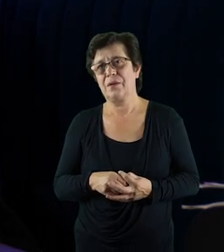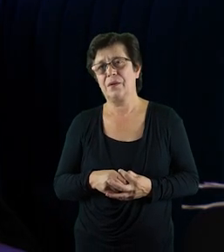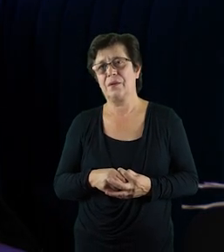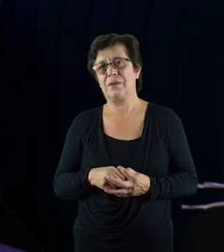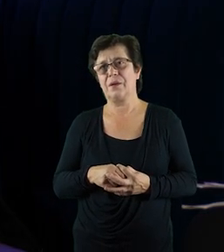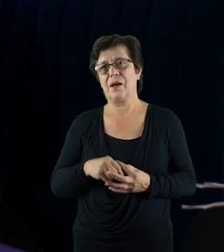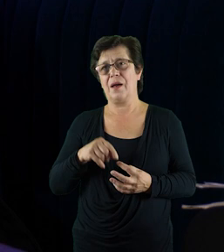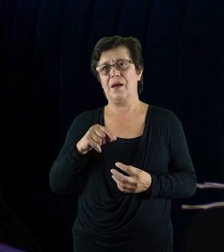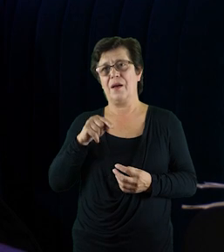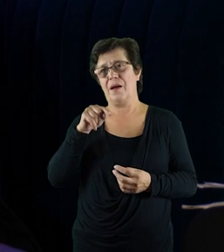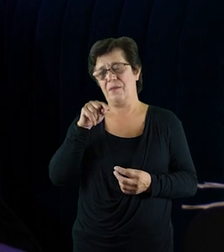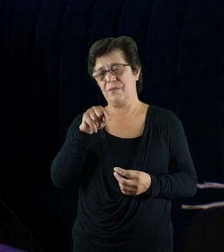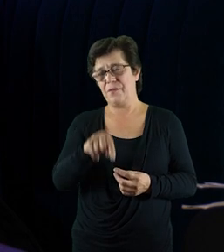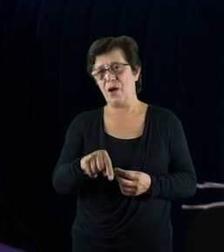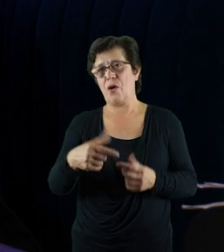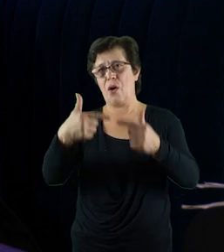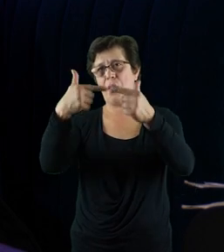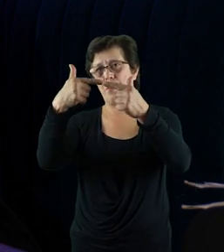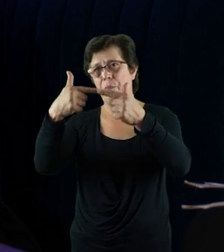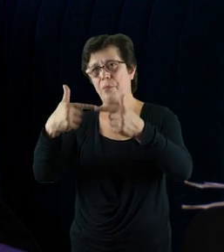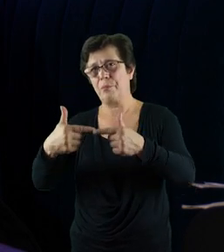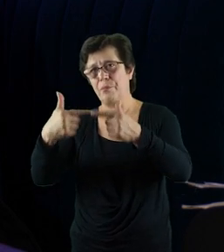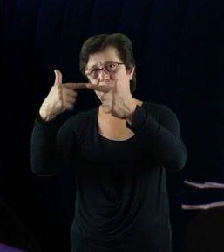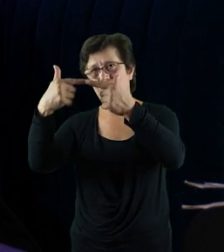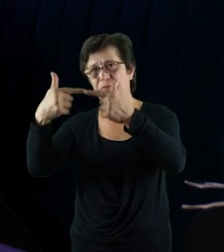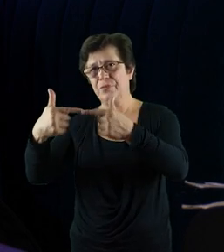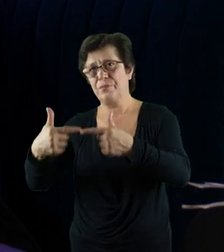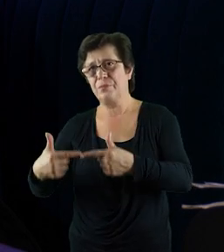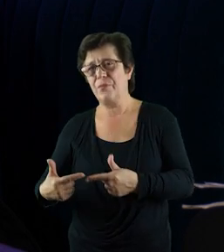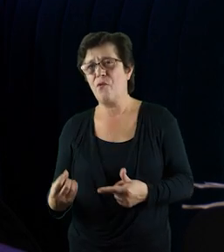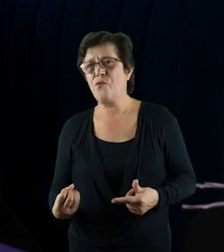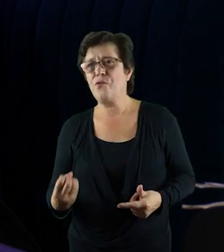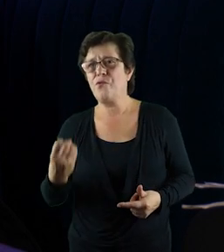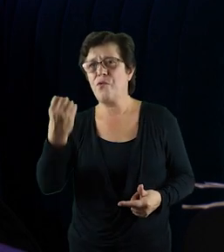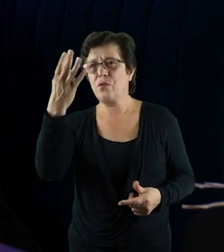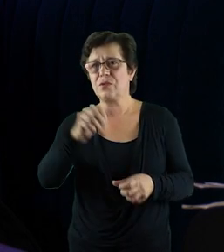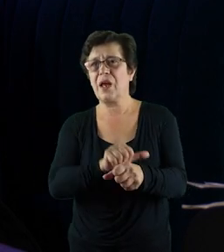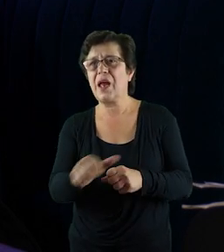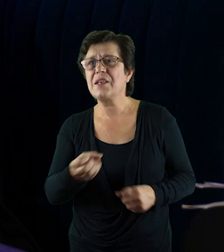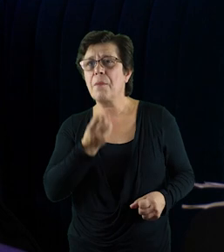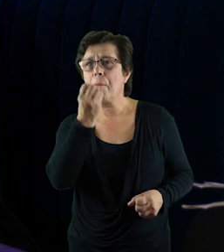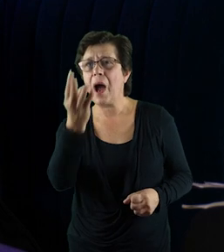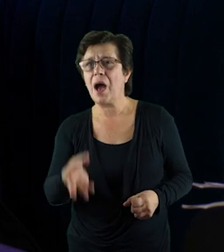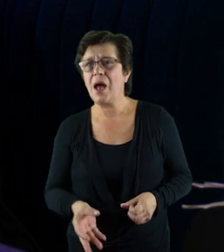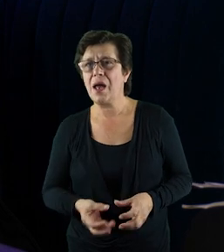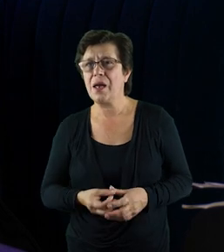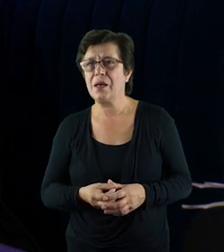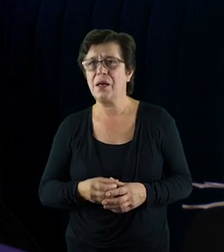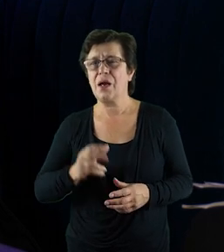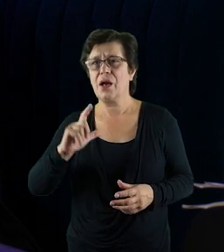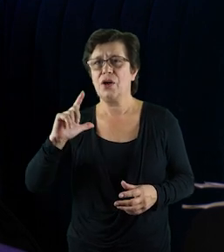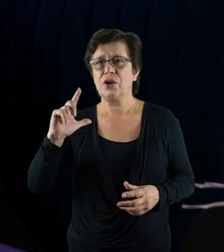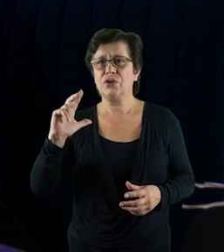w tych jego wiosnach pojawia się maj, to dla niego rzeczywiście no, trzecie,